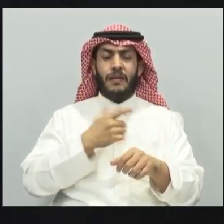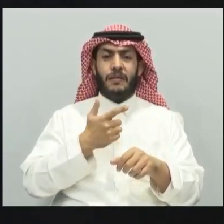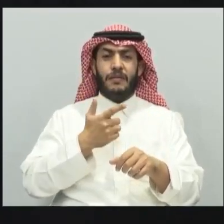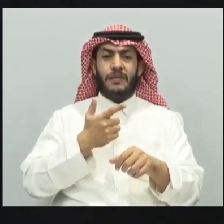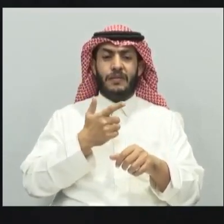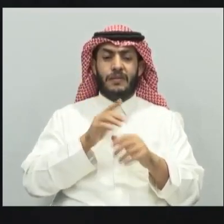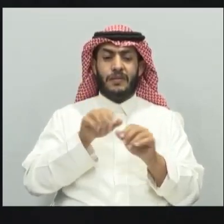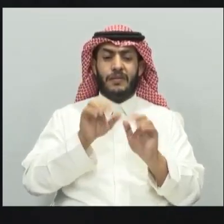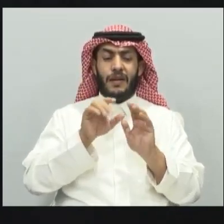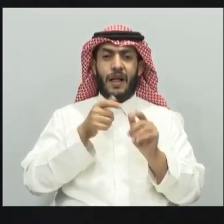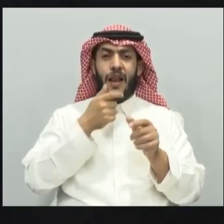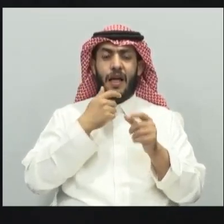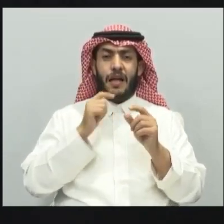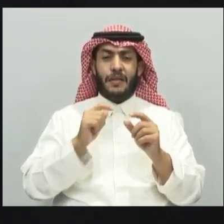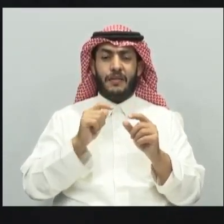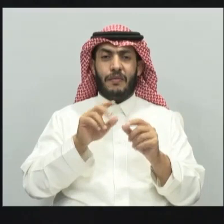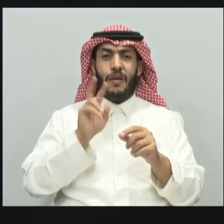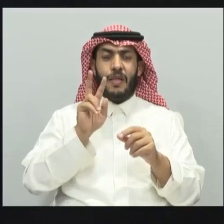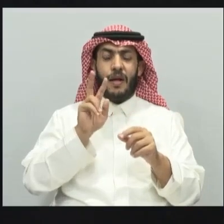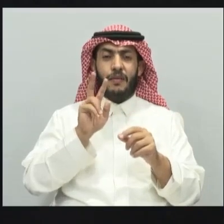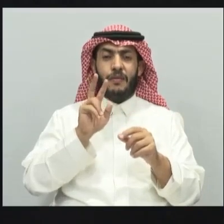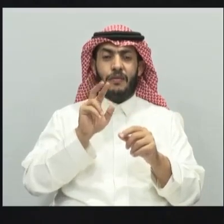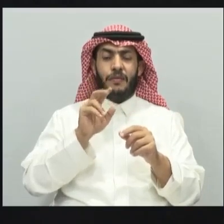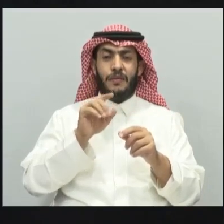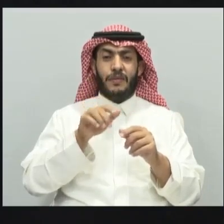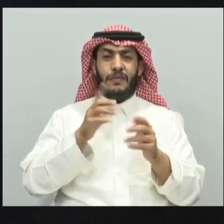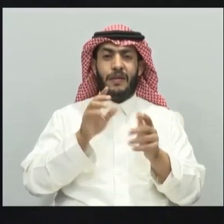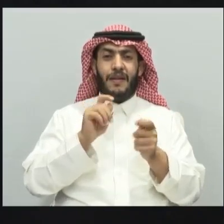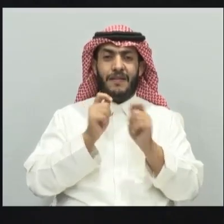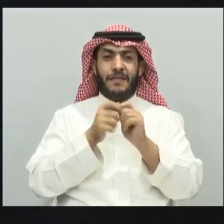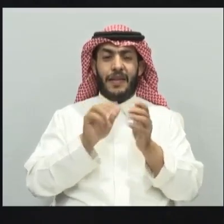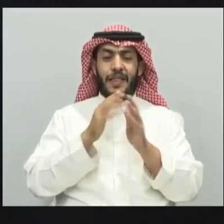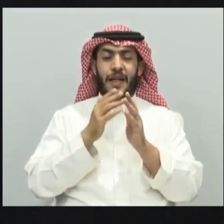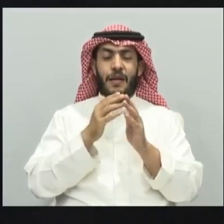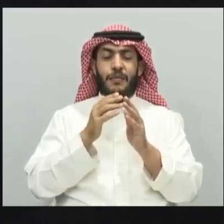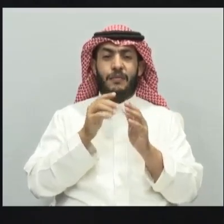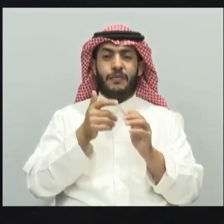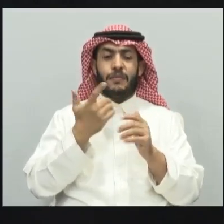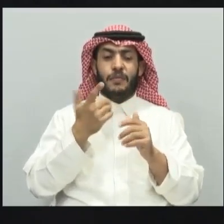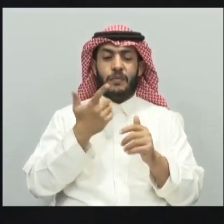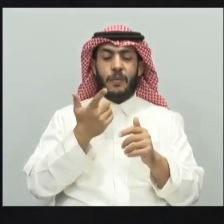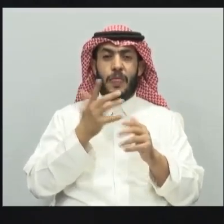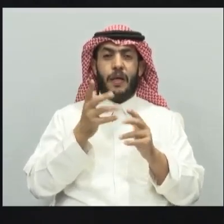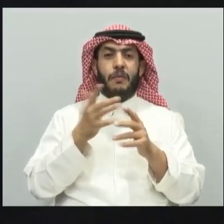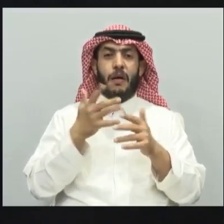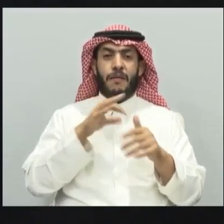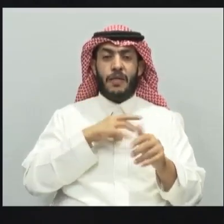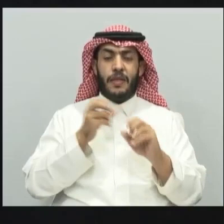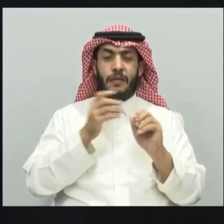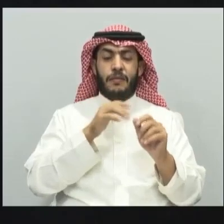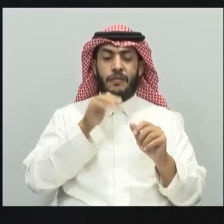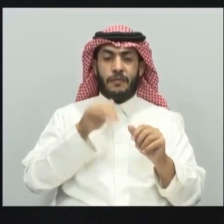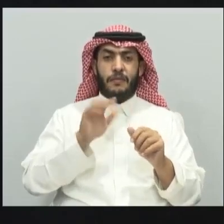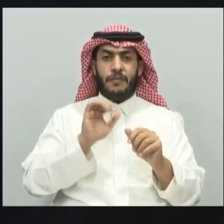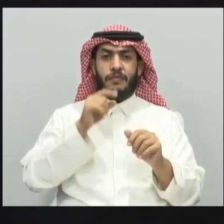من وضع هذه الاحاديث المكذوبه الموضوعه المخترقه في كتاب شانها ان ترمى لكن